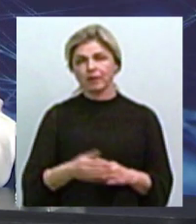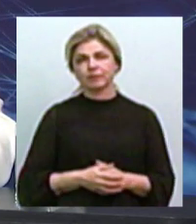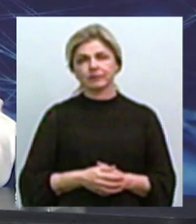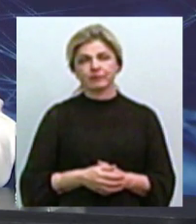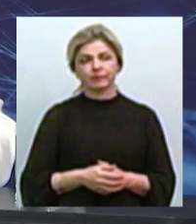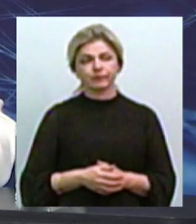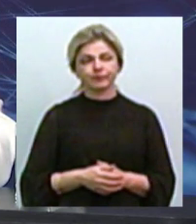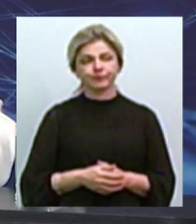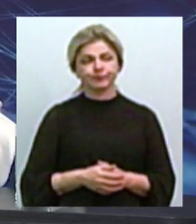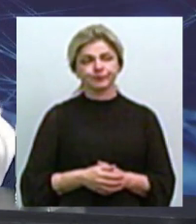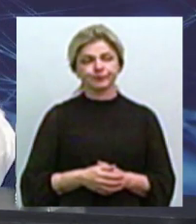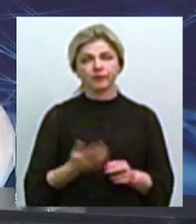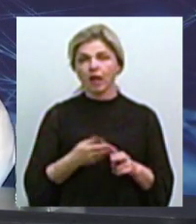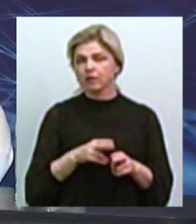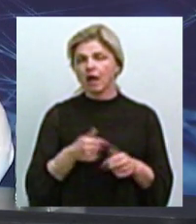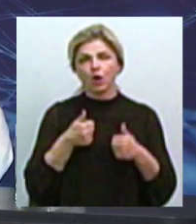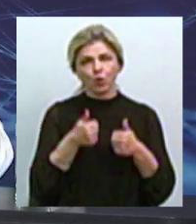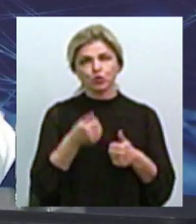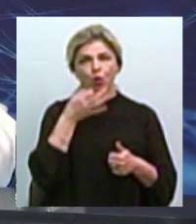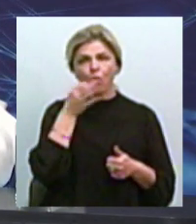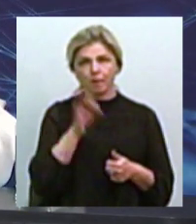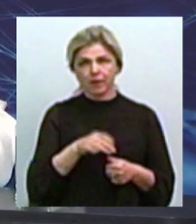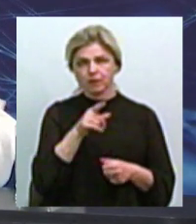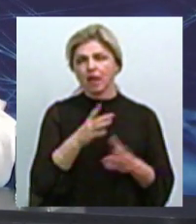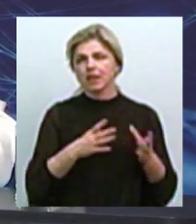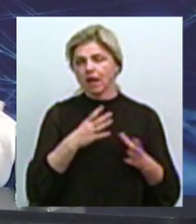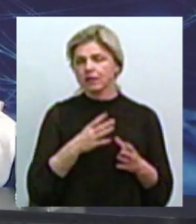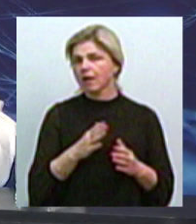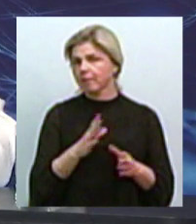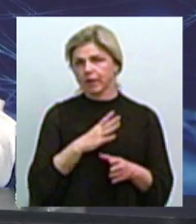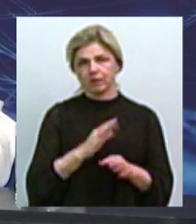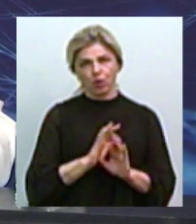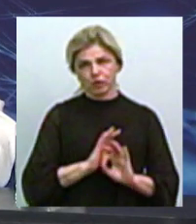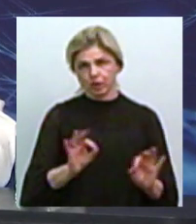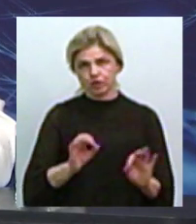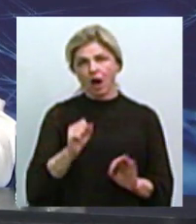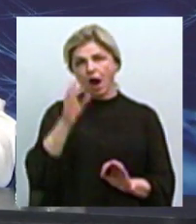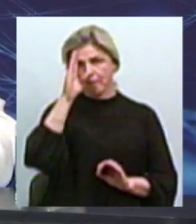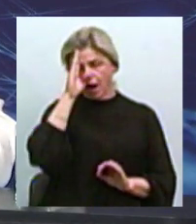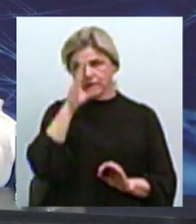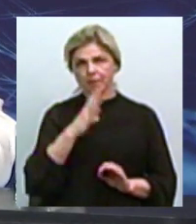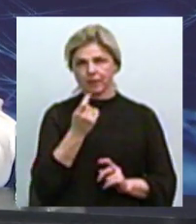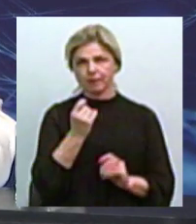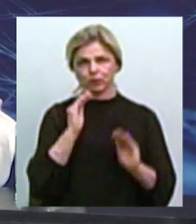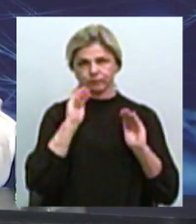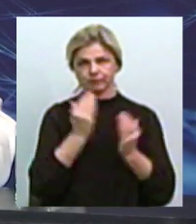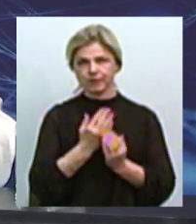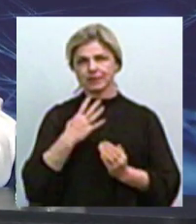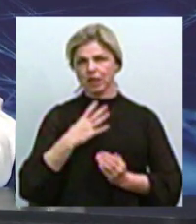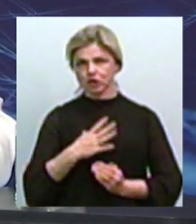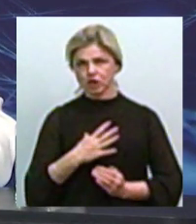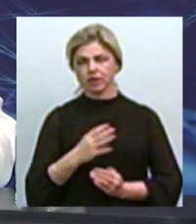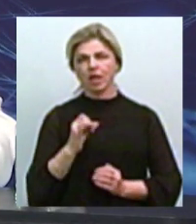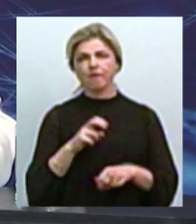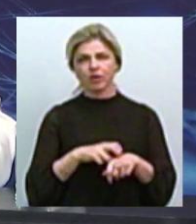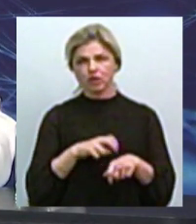это классно, это классный опыт. Там тренинг зашел вообще на ура. Мальчики были более сдержаны, и по ним было, как сказал доктор,